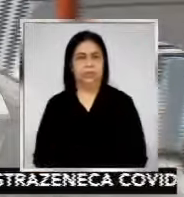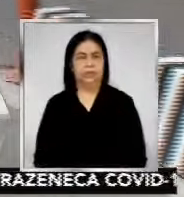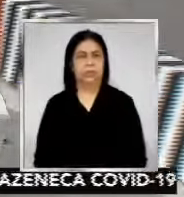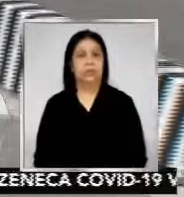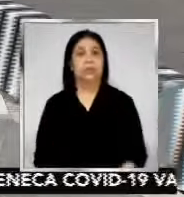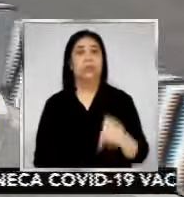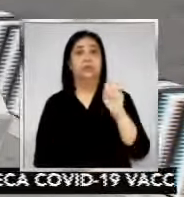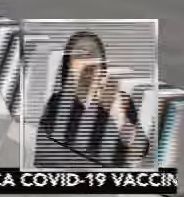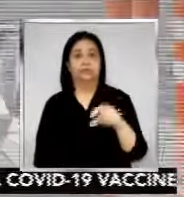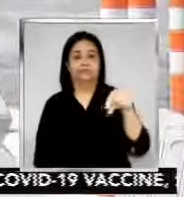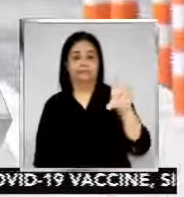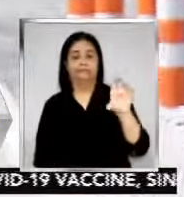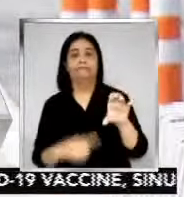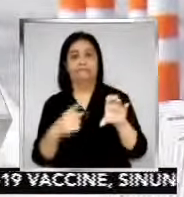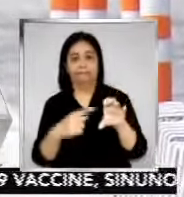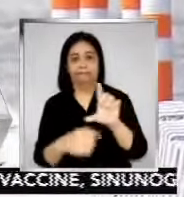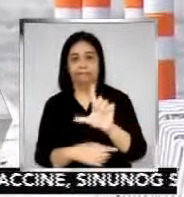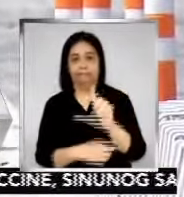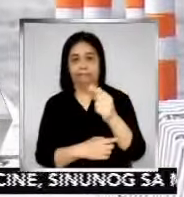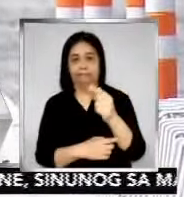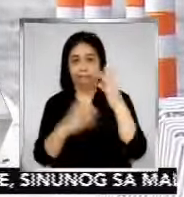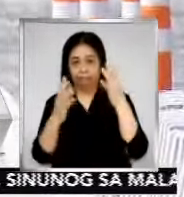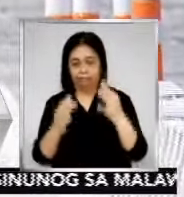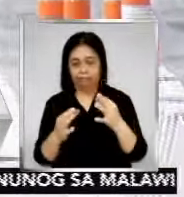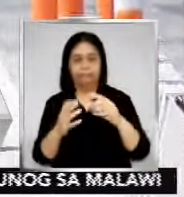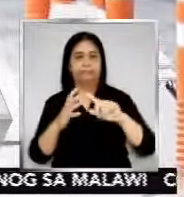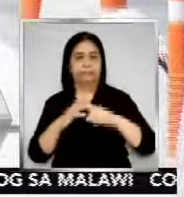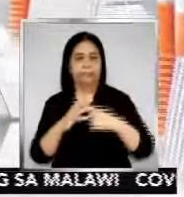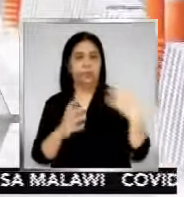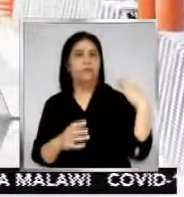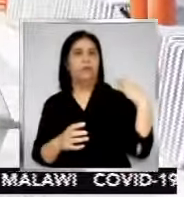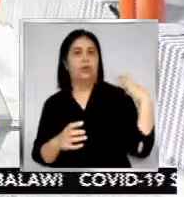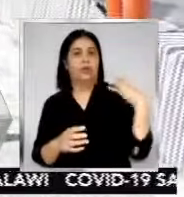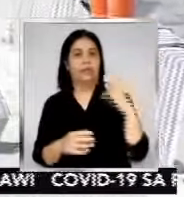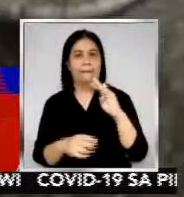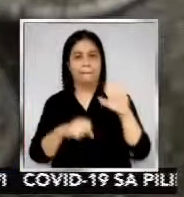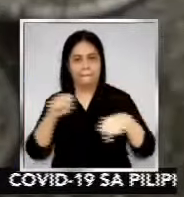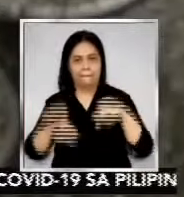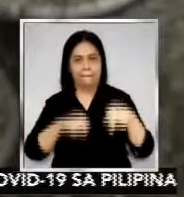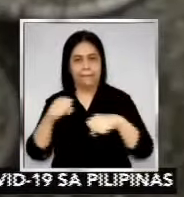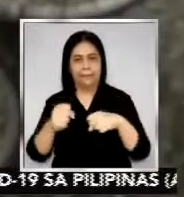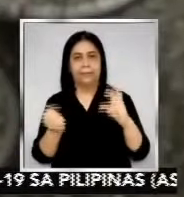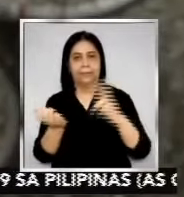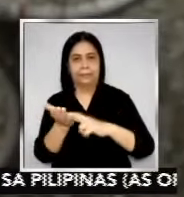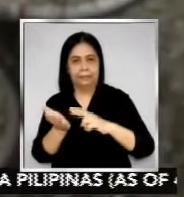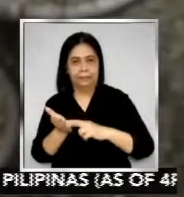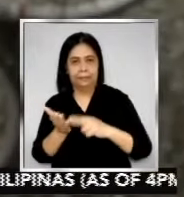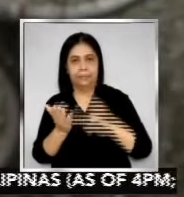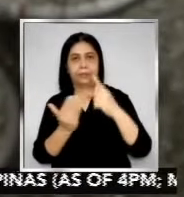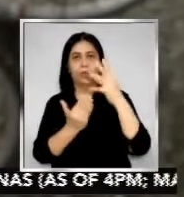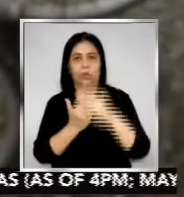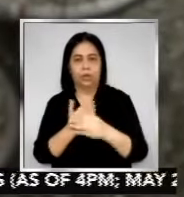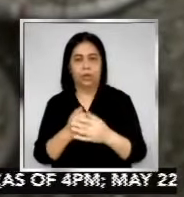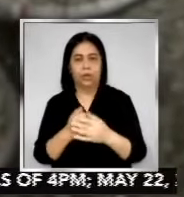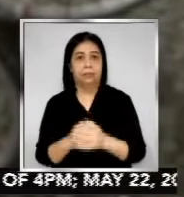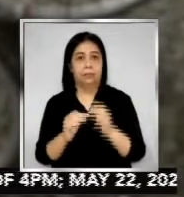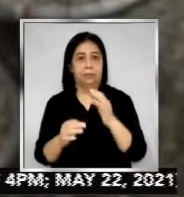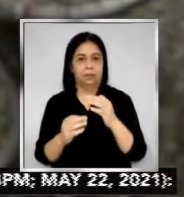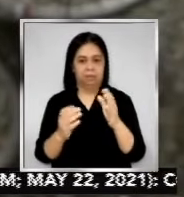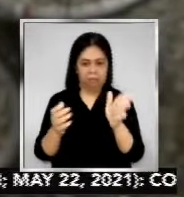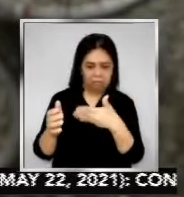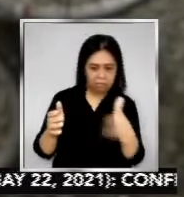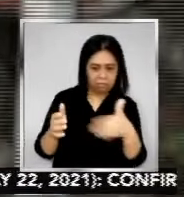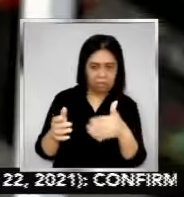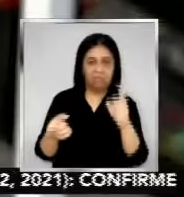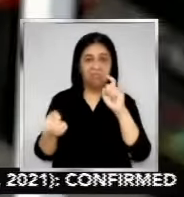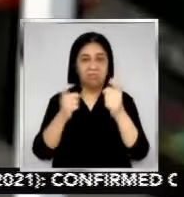City LGU inilunsad ang Voluntary Bike Registration Program. pag pininturahan, siyempre, iba na yun, eh, di ba? Ngayon, kung meron